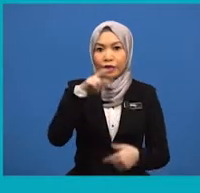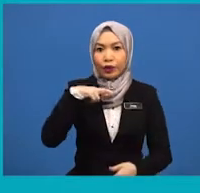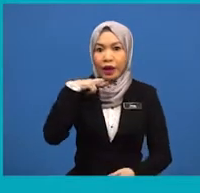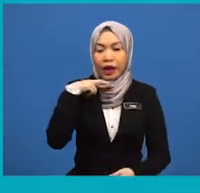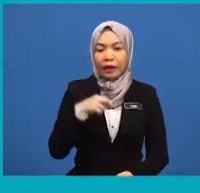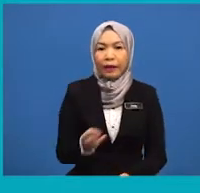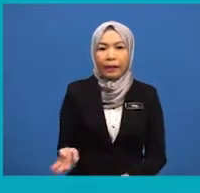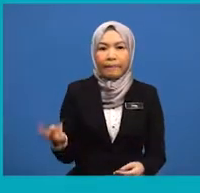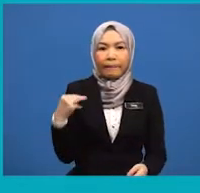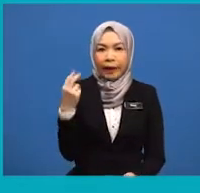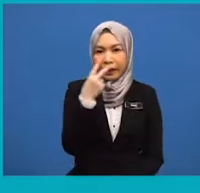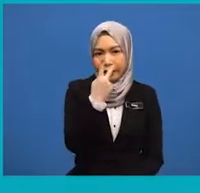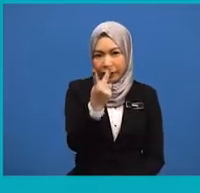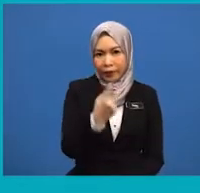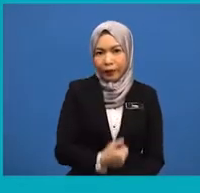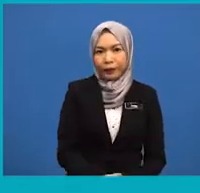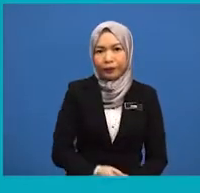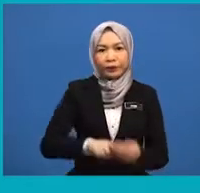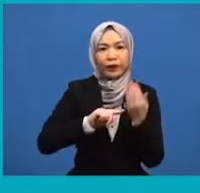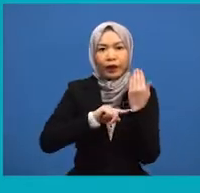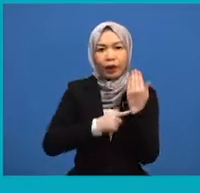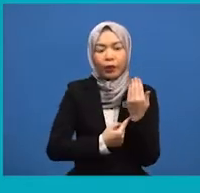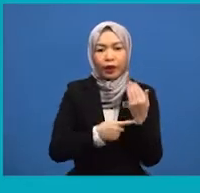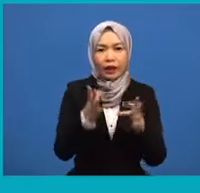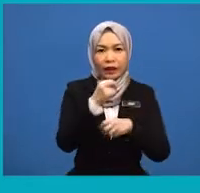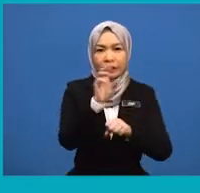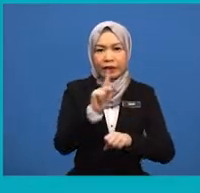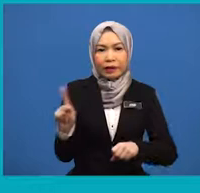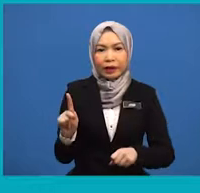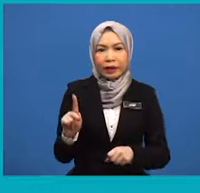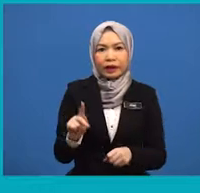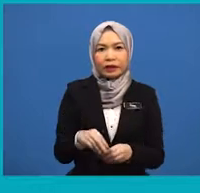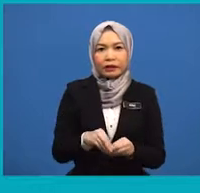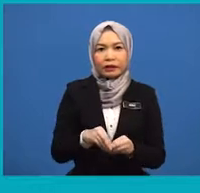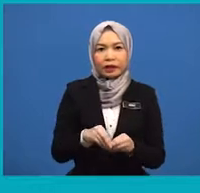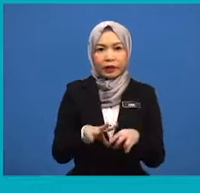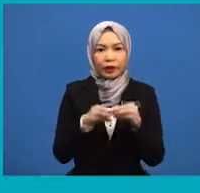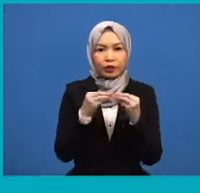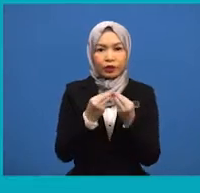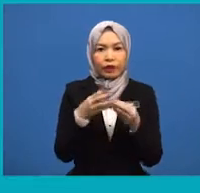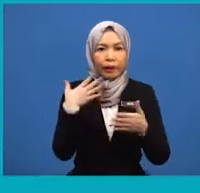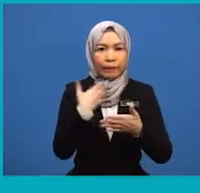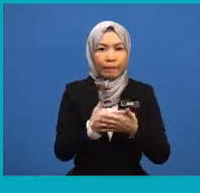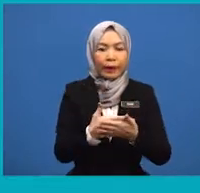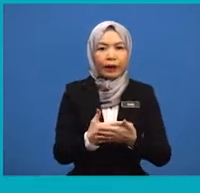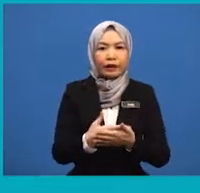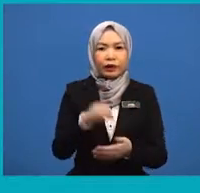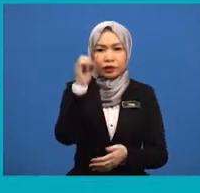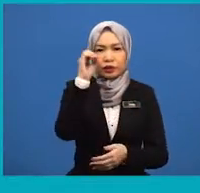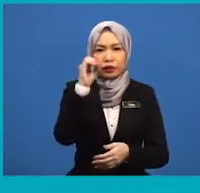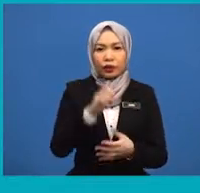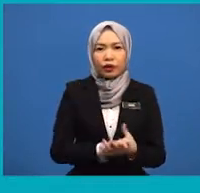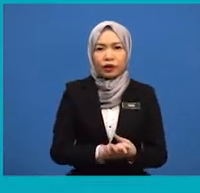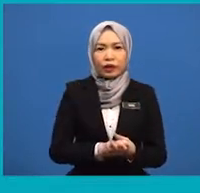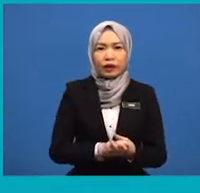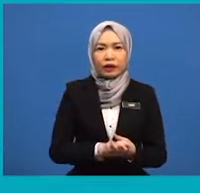semak. Mula, setkan jumlah kepada sifar. Setkan nombor